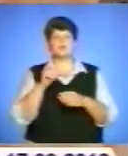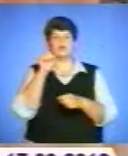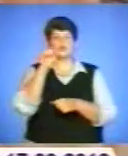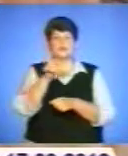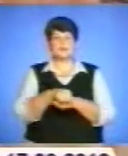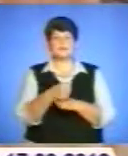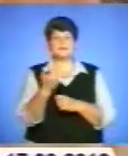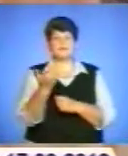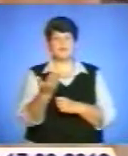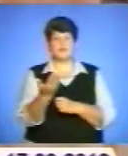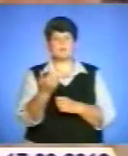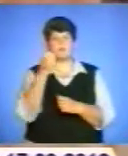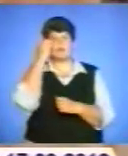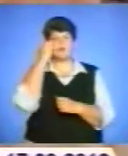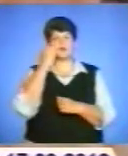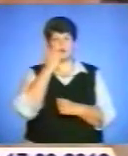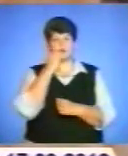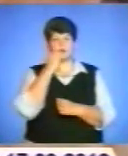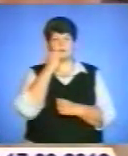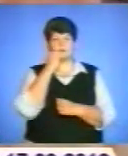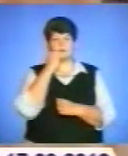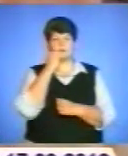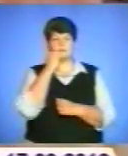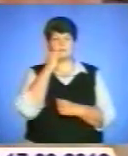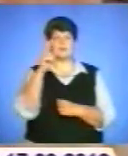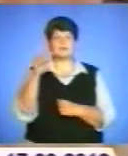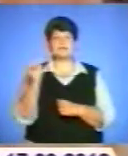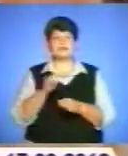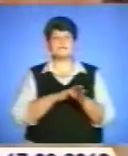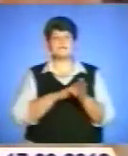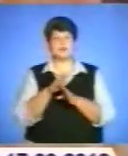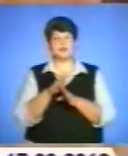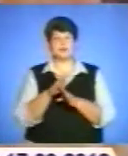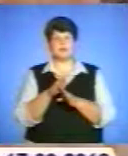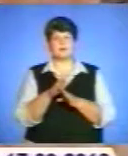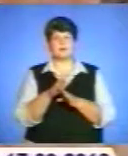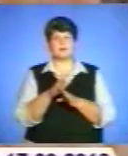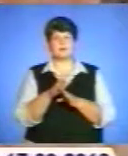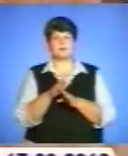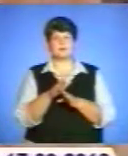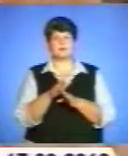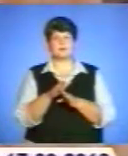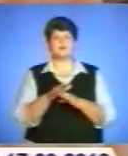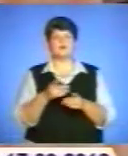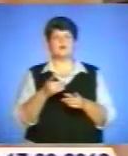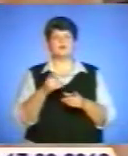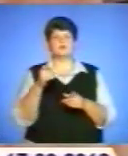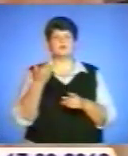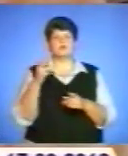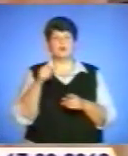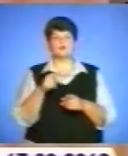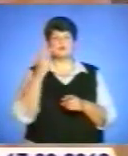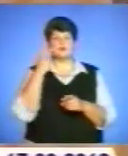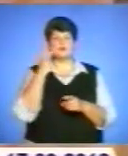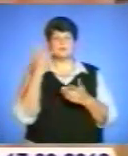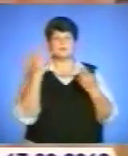і подякувати за виконання лозунгу, який постійно ми